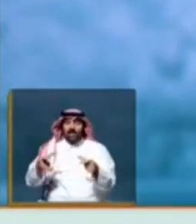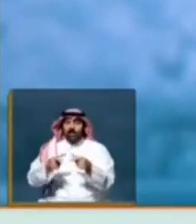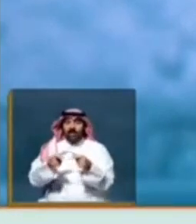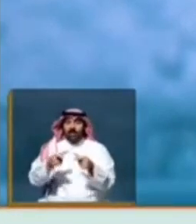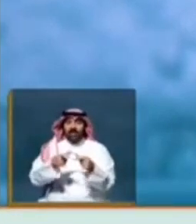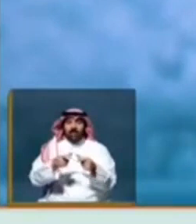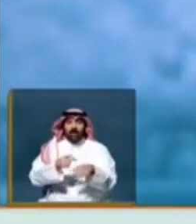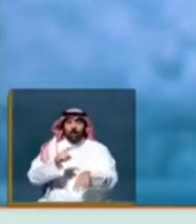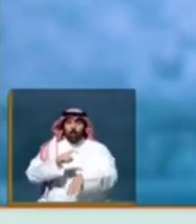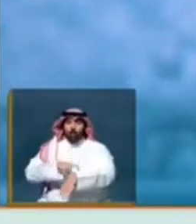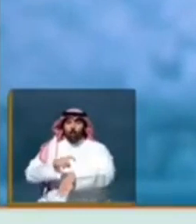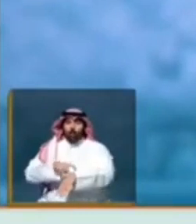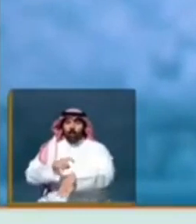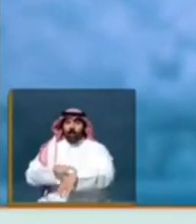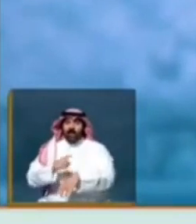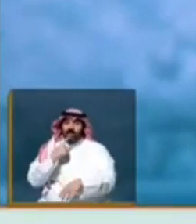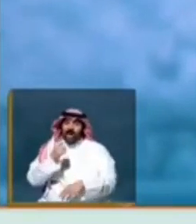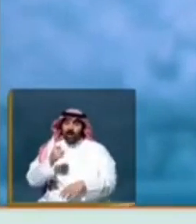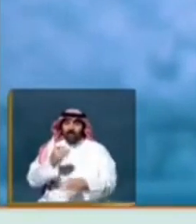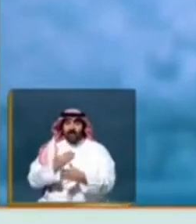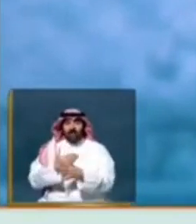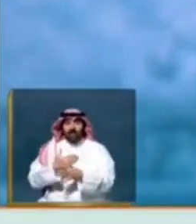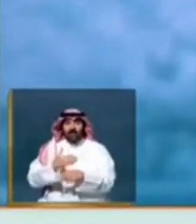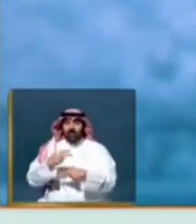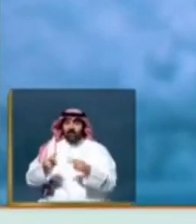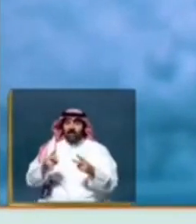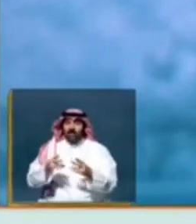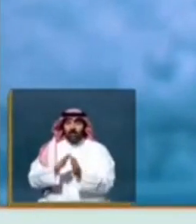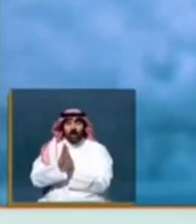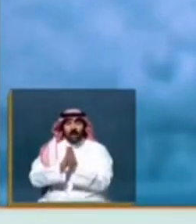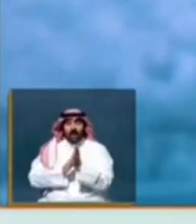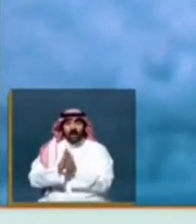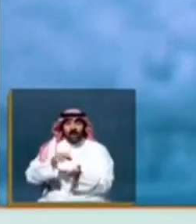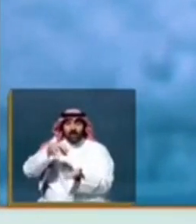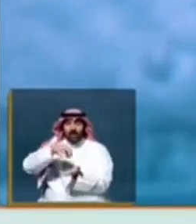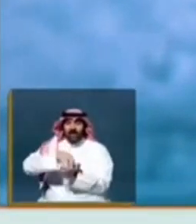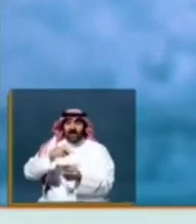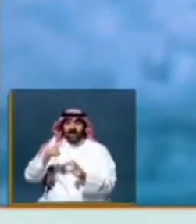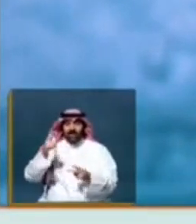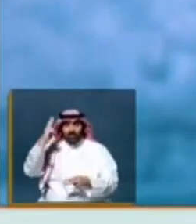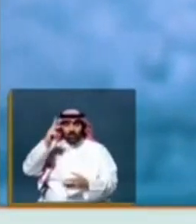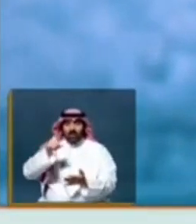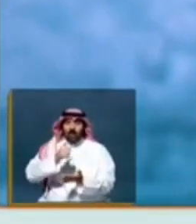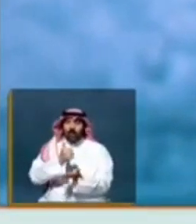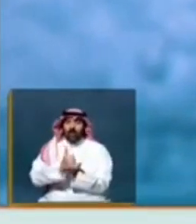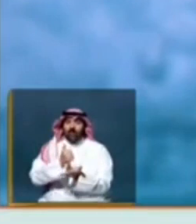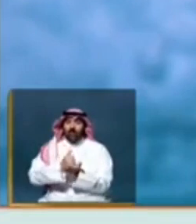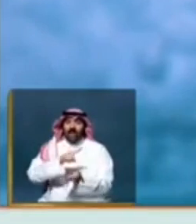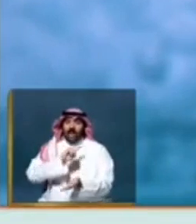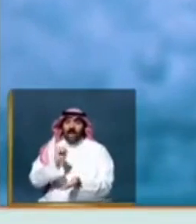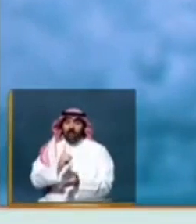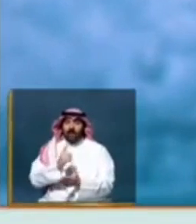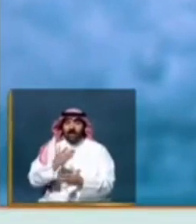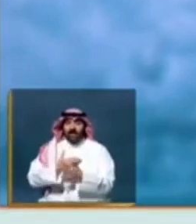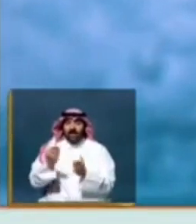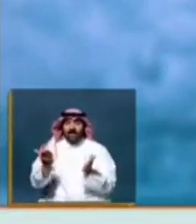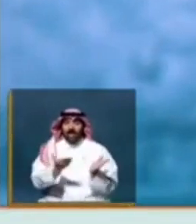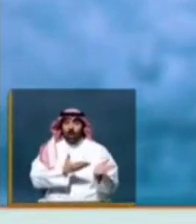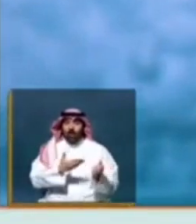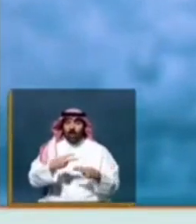ظروف استثنائية، يأتي ذلك استشعارا من المملكة بمكانتها وأيضا مسؤوليتها العالمية. كيف سيكون تأثير هذه